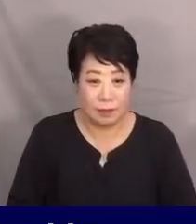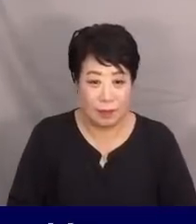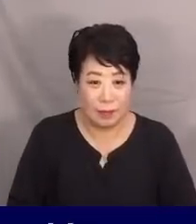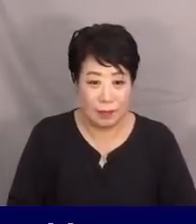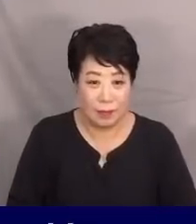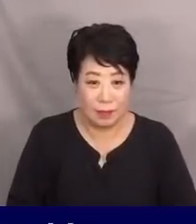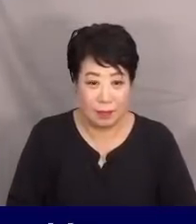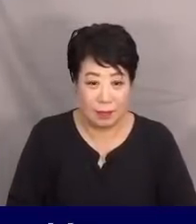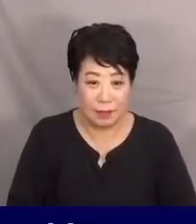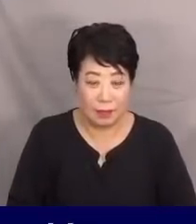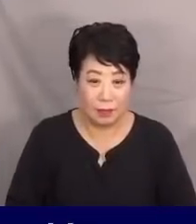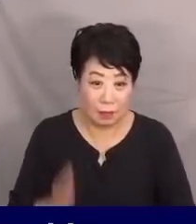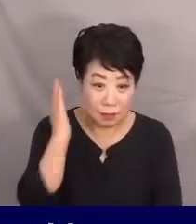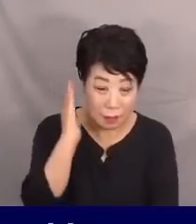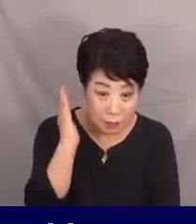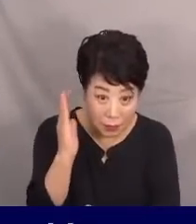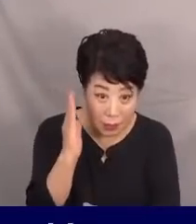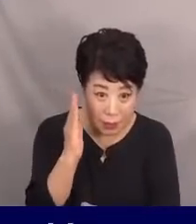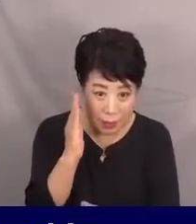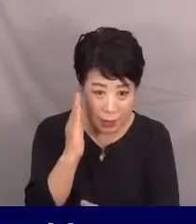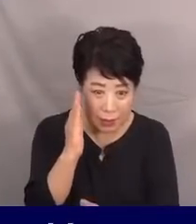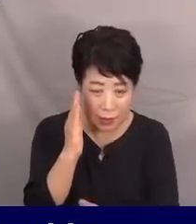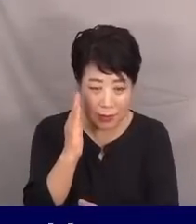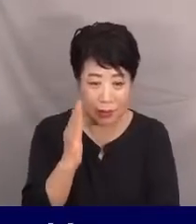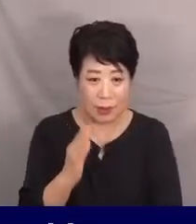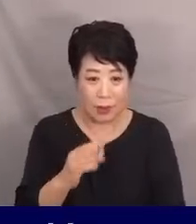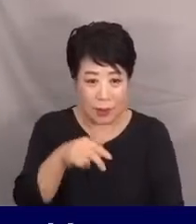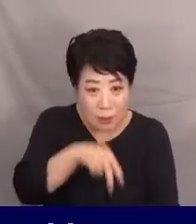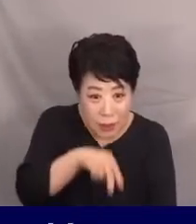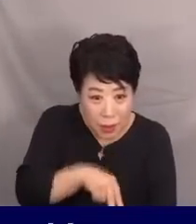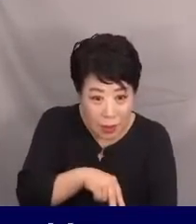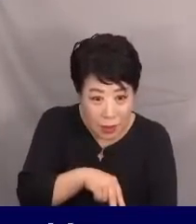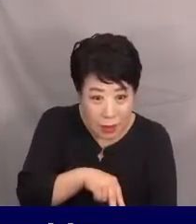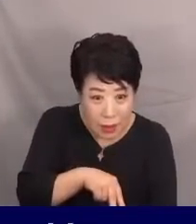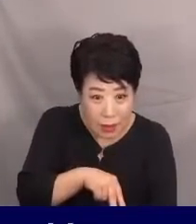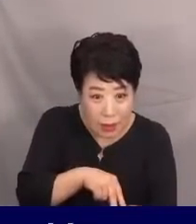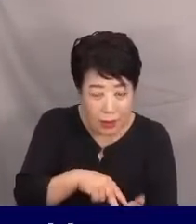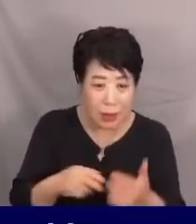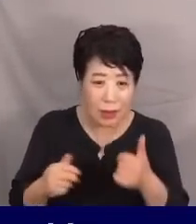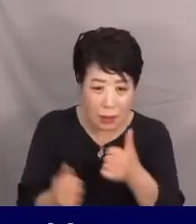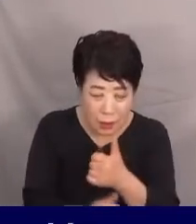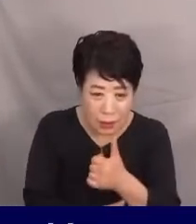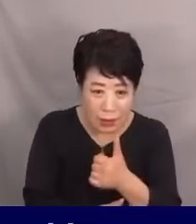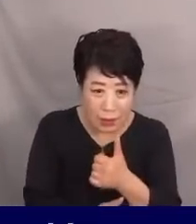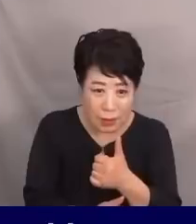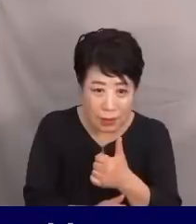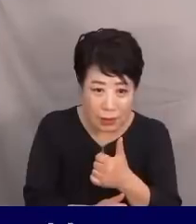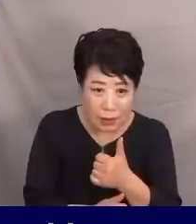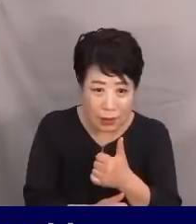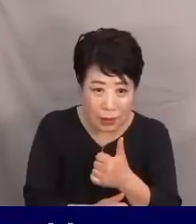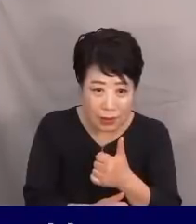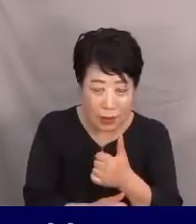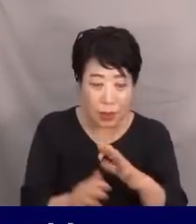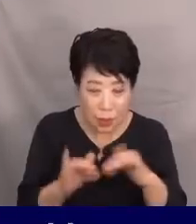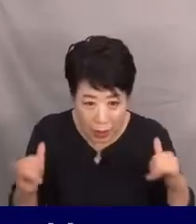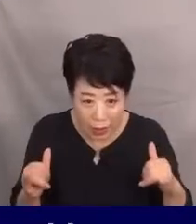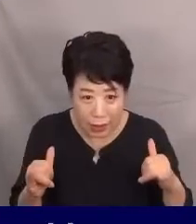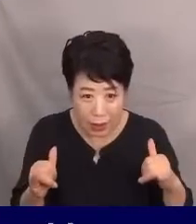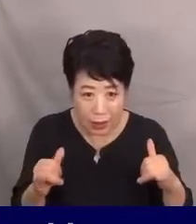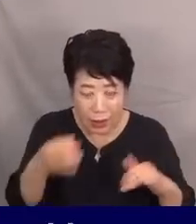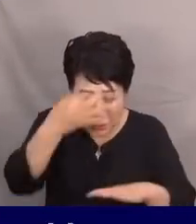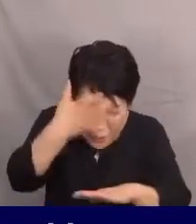당시 발언의 당사자였던 의원이 사과하는 자리를 마련했음에도 불구하고